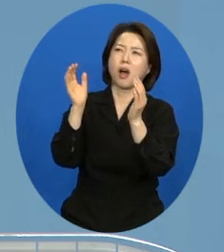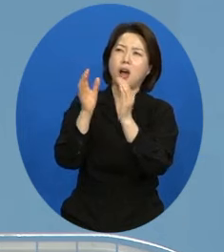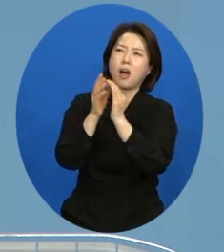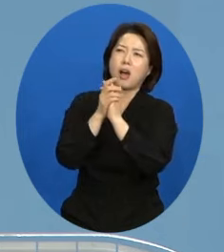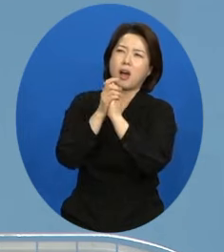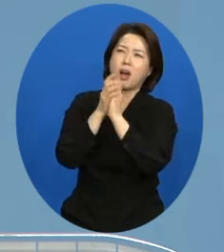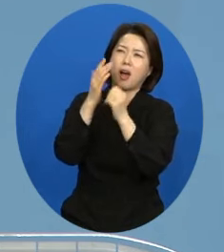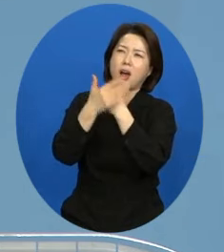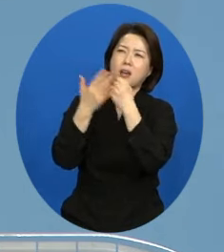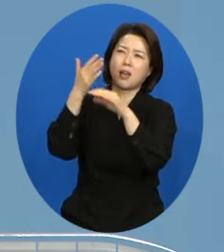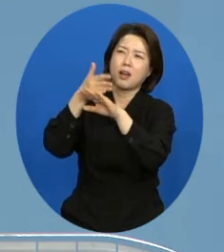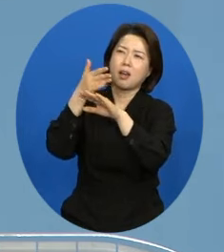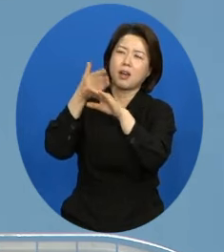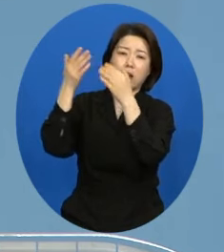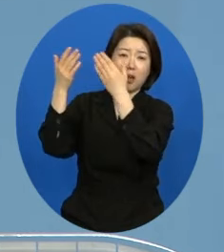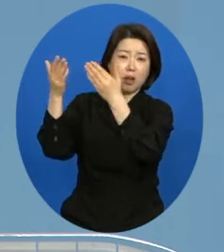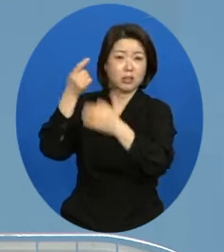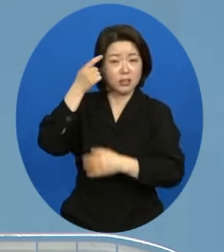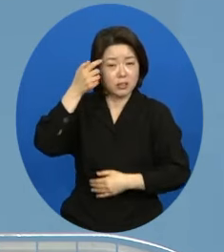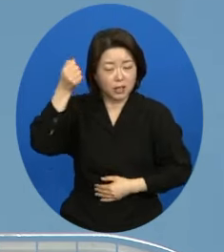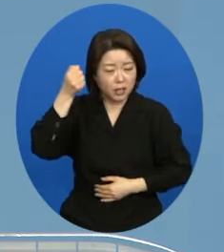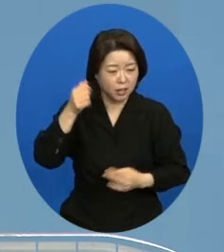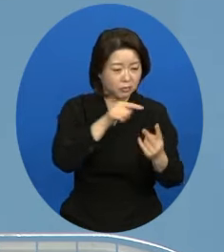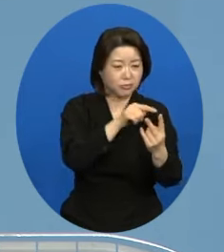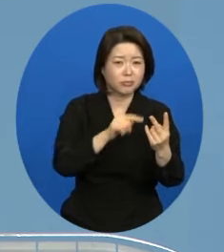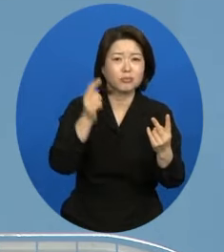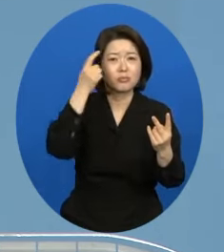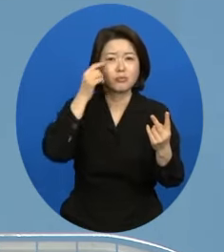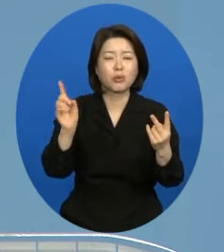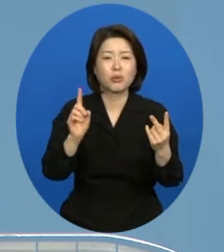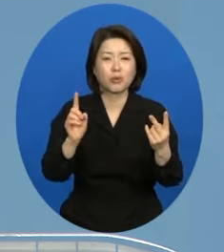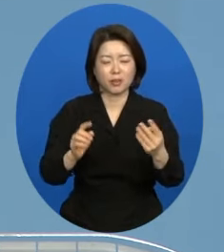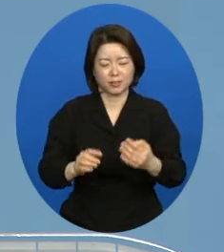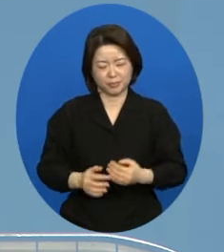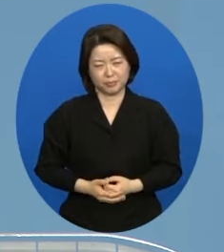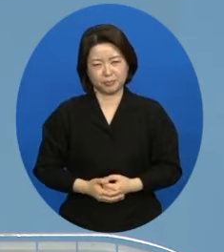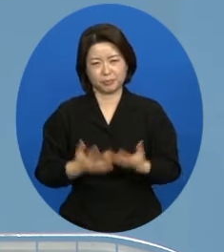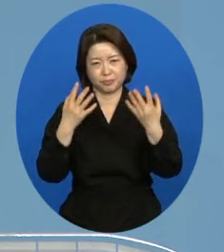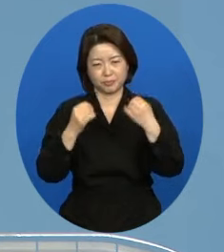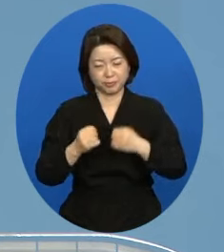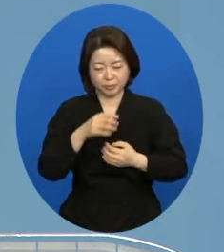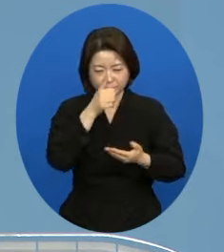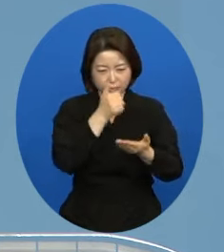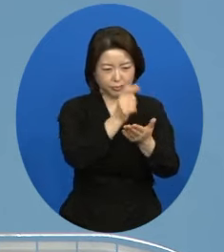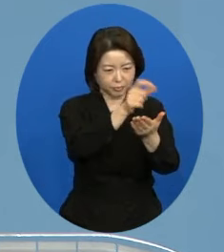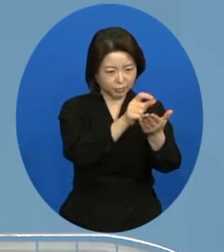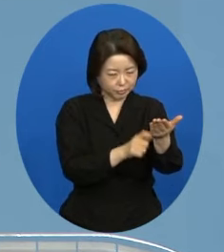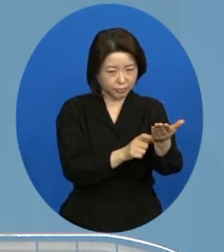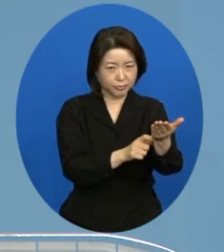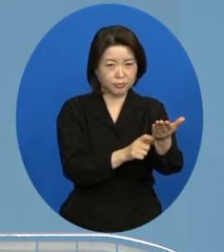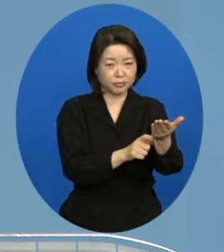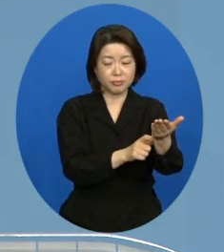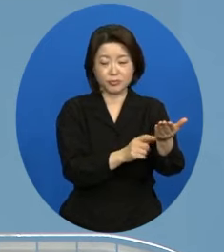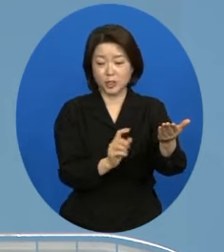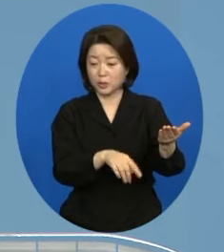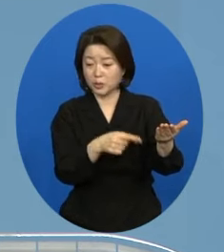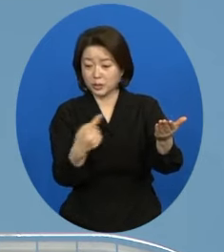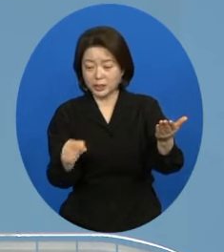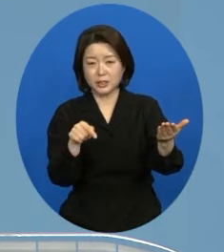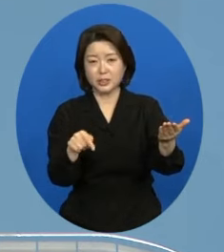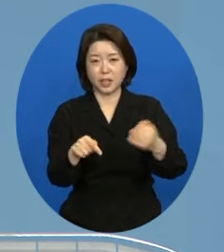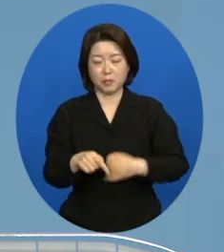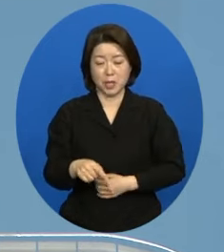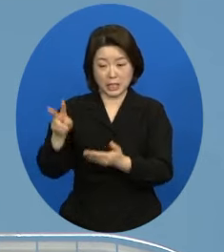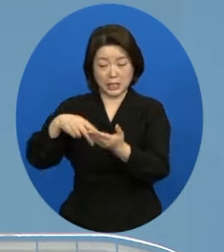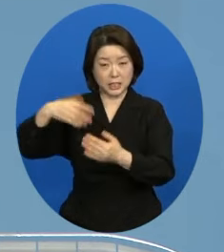감사합니다 그렇게 하십니까 이렇게 많은 죄인들의 목록과 함께 뒤에 이렇게 우리가